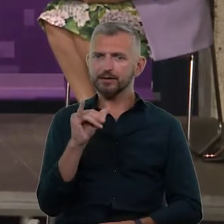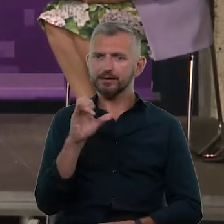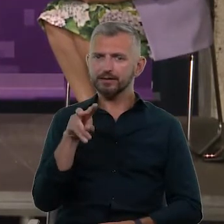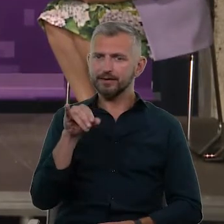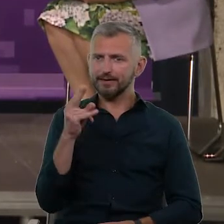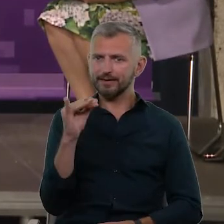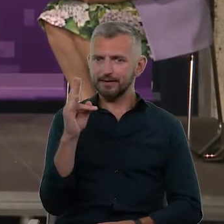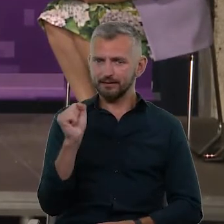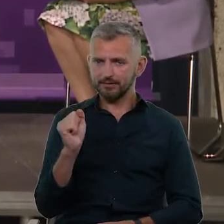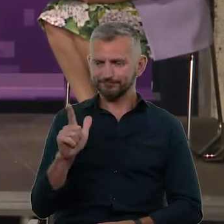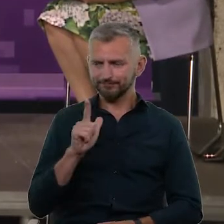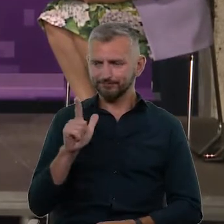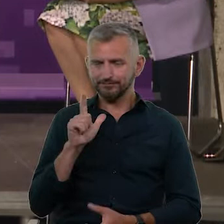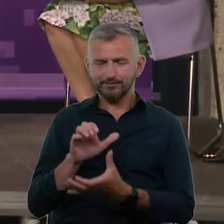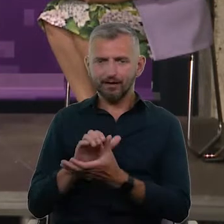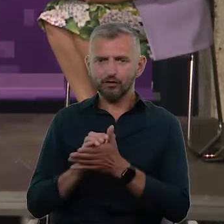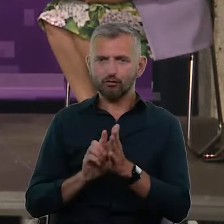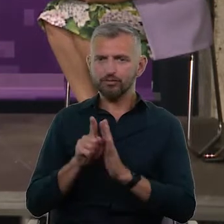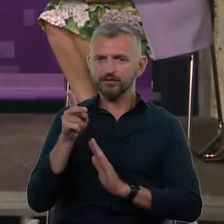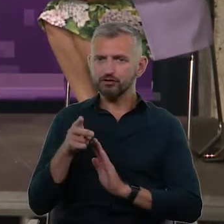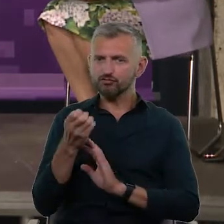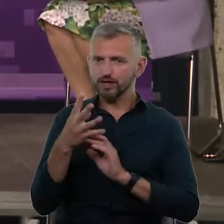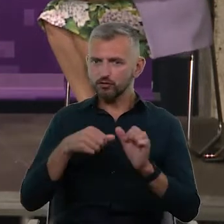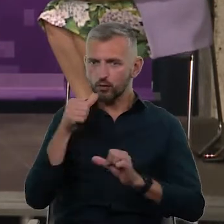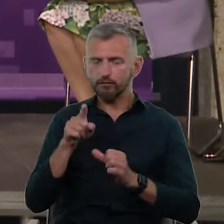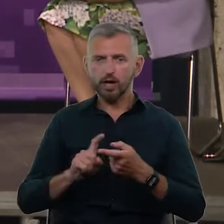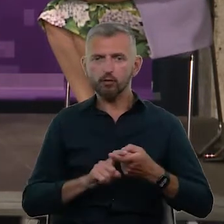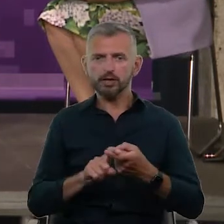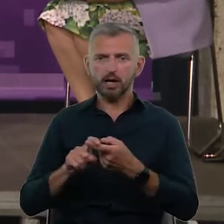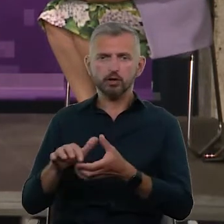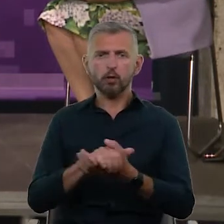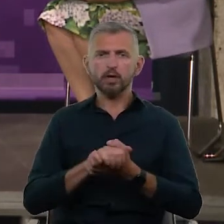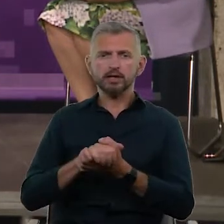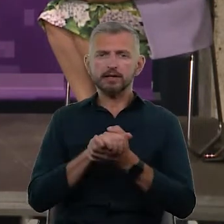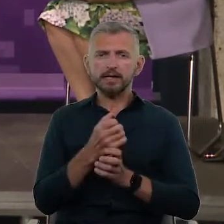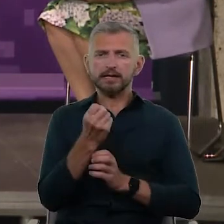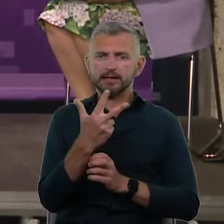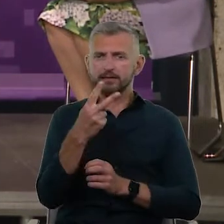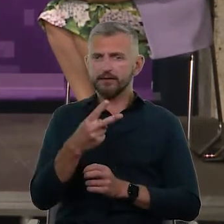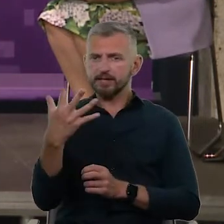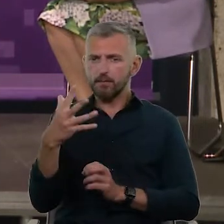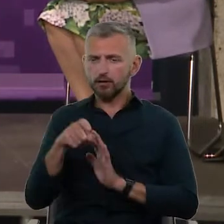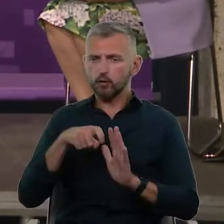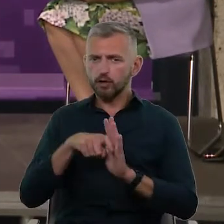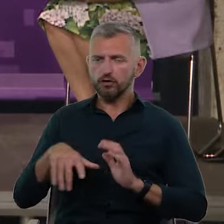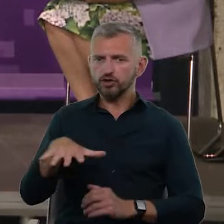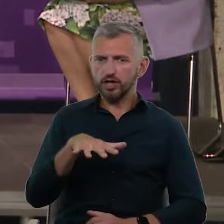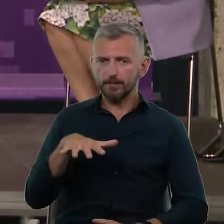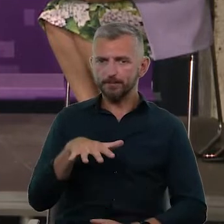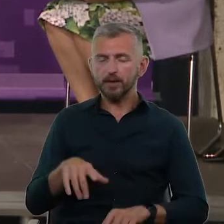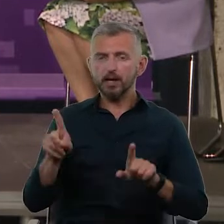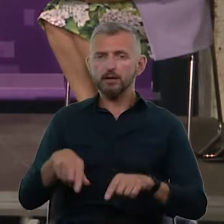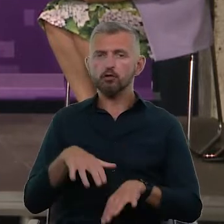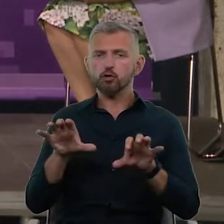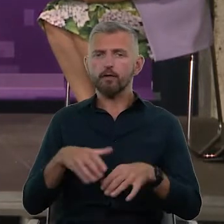з якою ми знайомі теж 2014 року. Вона координаторка коаліції 1325 Донеччина, але також